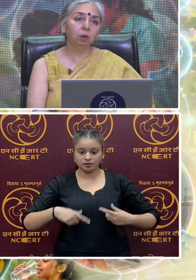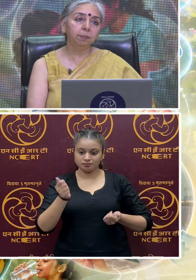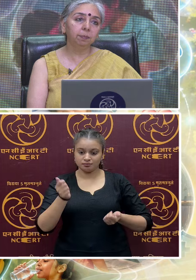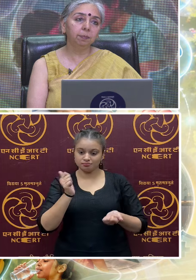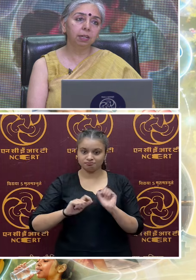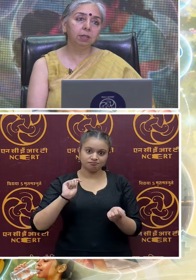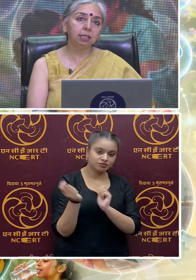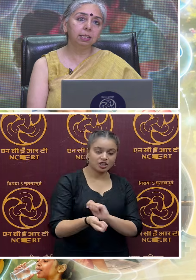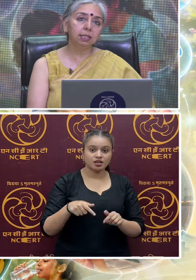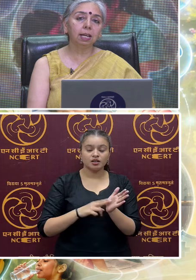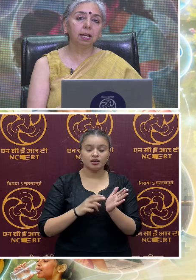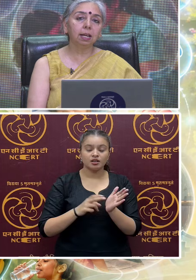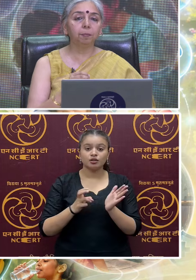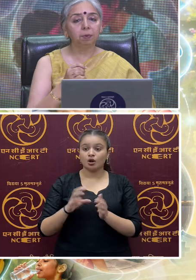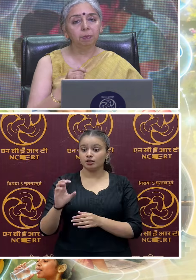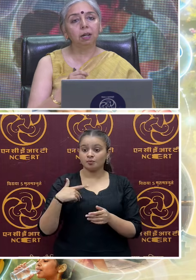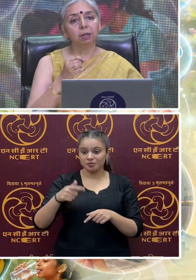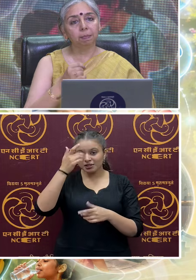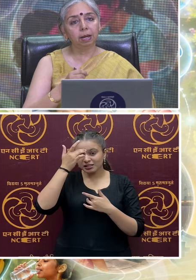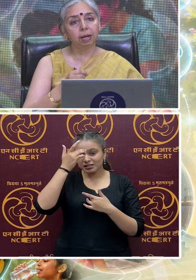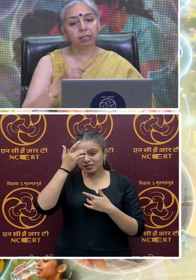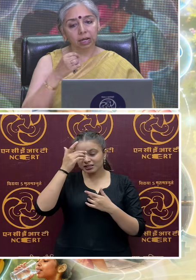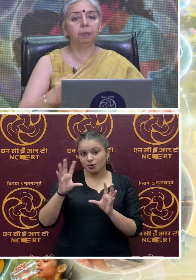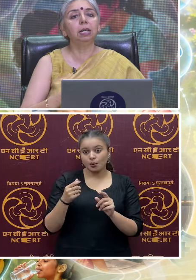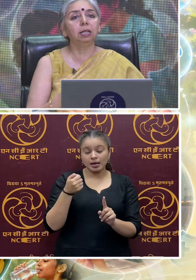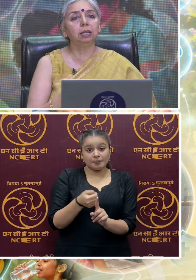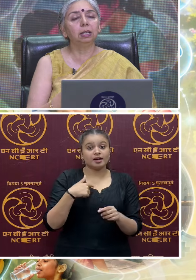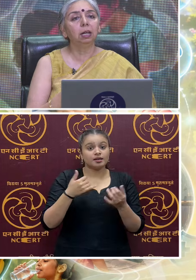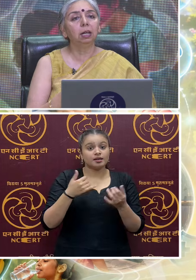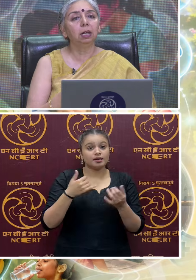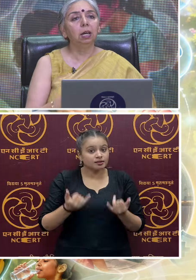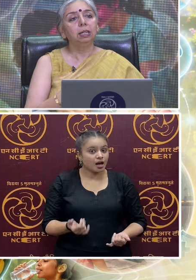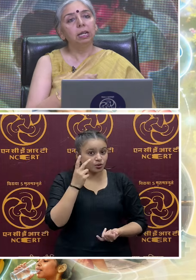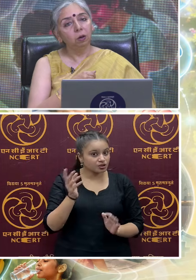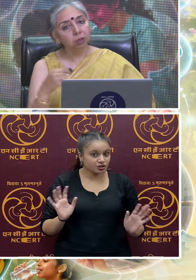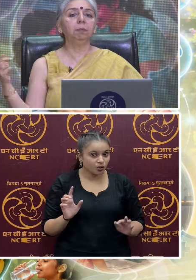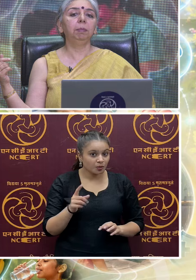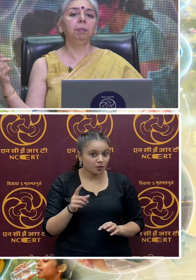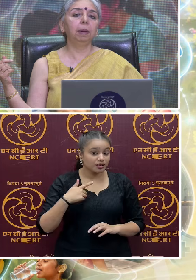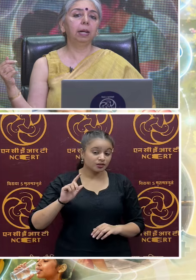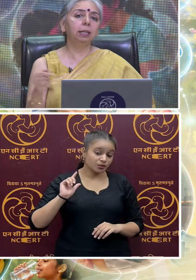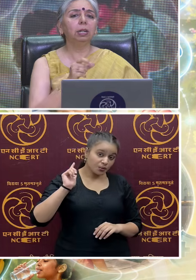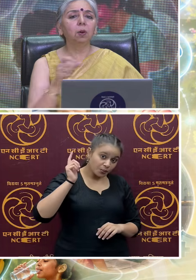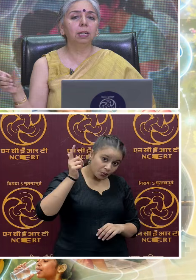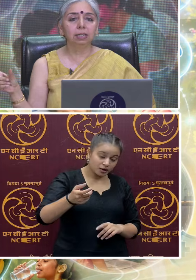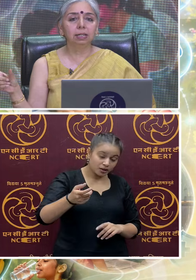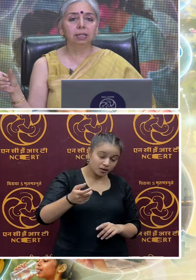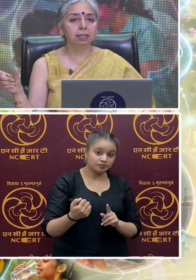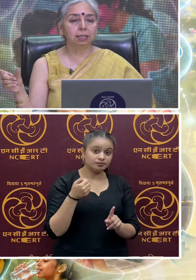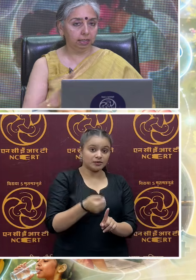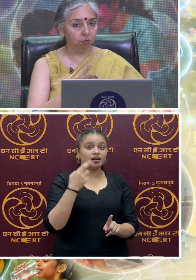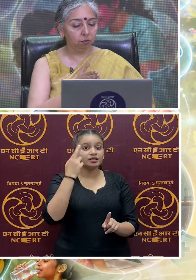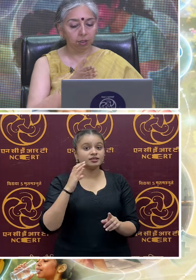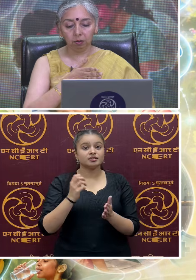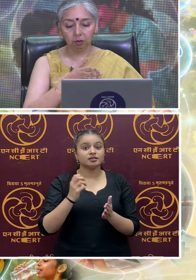है और ये नॉन कम्युनिकेबल डिजीज़ का प्रॉबली हम इम्पैक्ट अभी नहीं देखते। ये लॉन्ग टर्म इम्पैक्ट है, क्योंकि ये क्रॉनिक